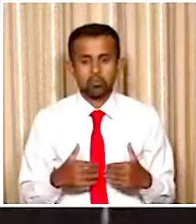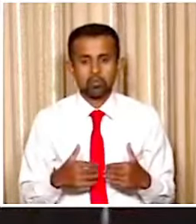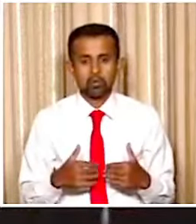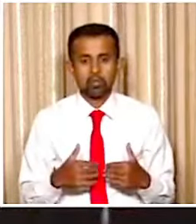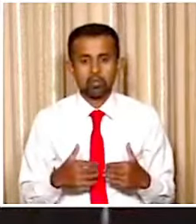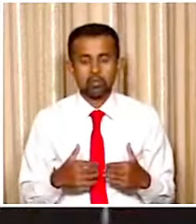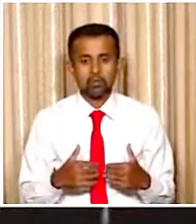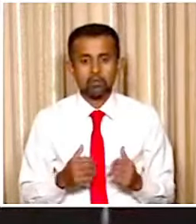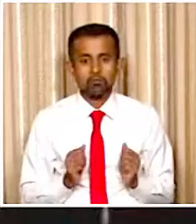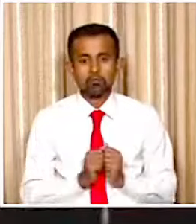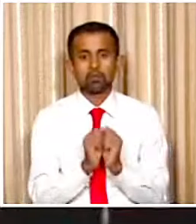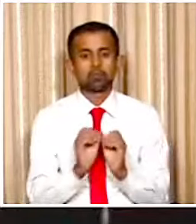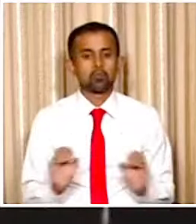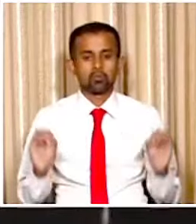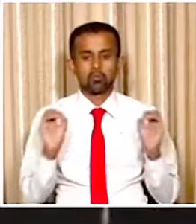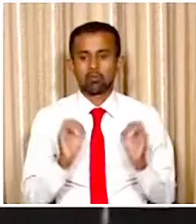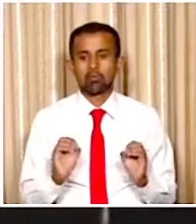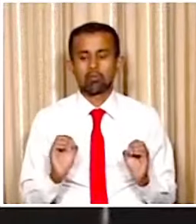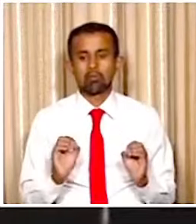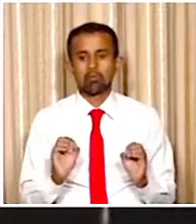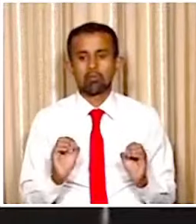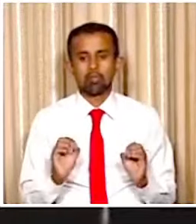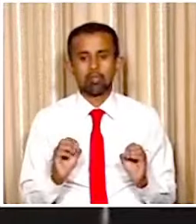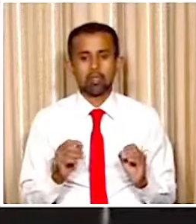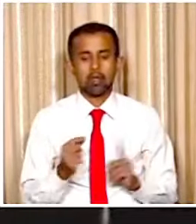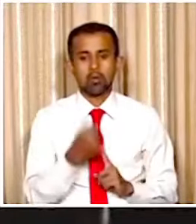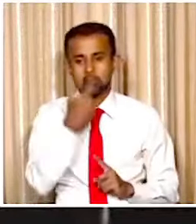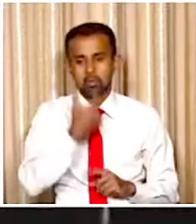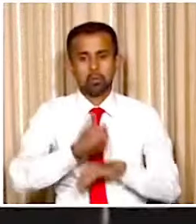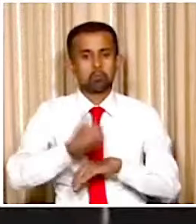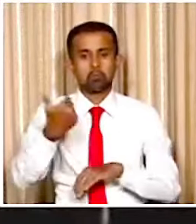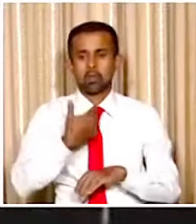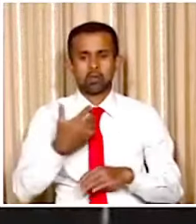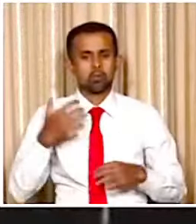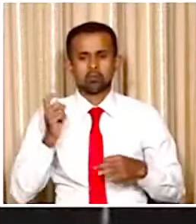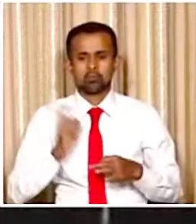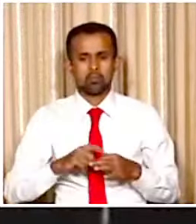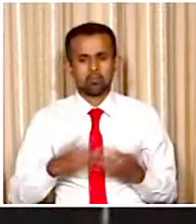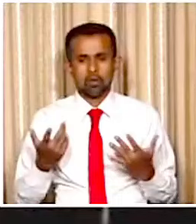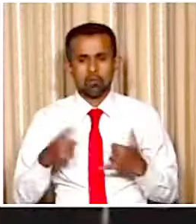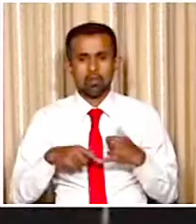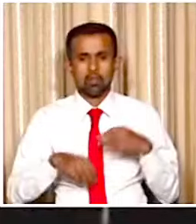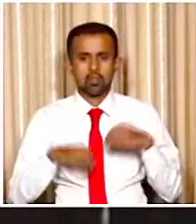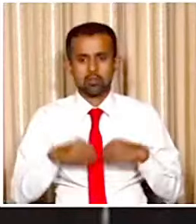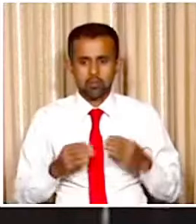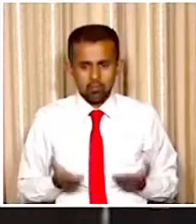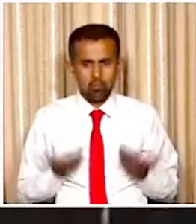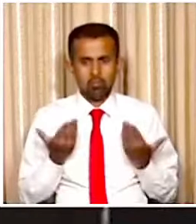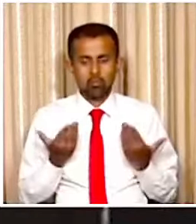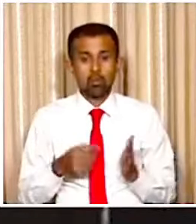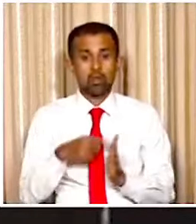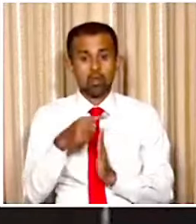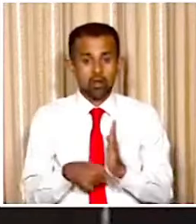මේකට ක්‍රියාමාර්ග අරගෙන නැහැ. ඒතර මේ අපිට පෞද්ගලිකව මඩ ගහන්නේ. ඒ ප්‍රශ්නයක් නැහැ. අපි දේශපාලනය කරන්නේ මේ